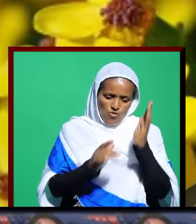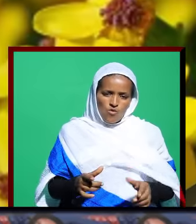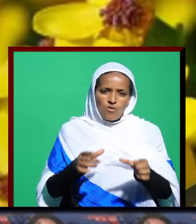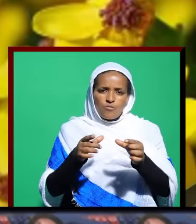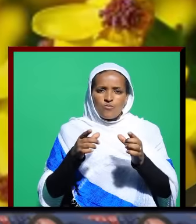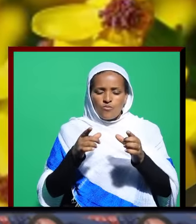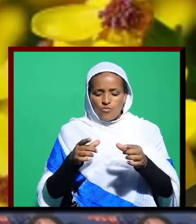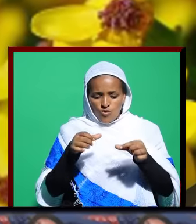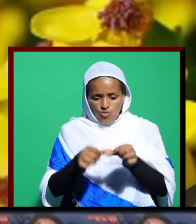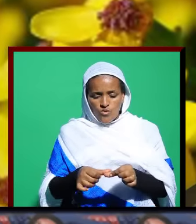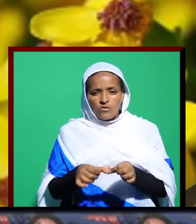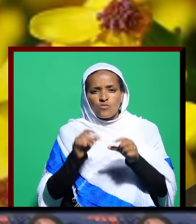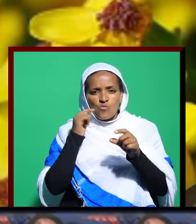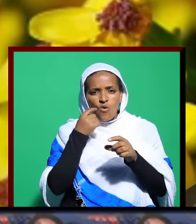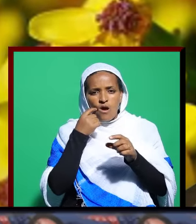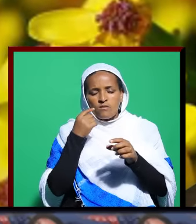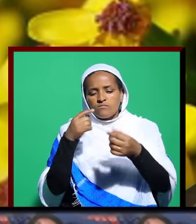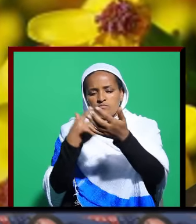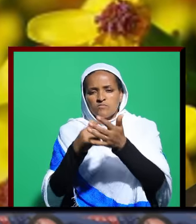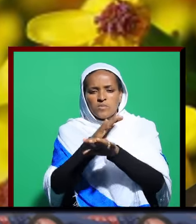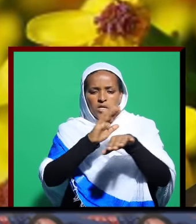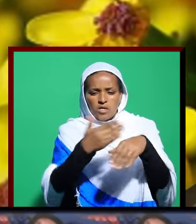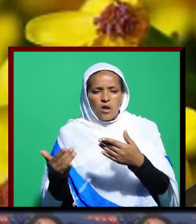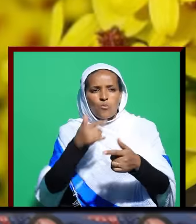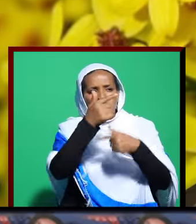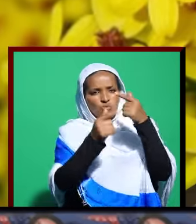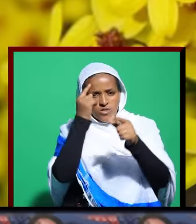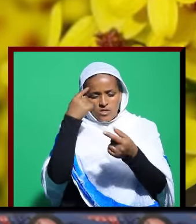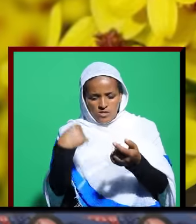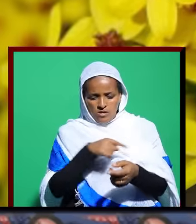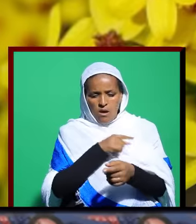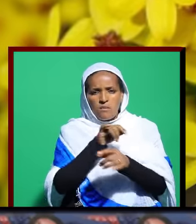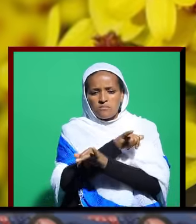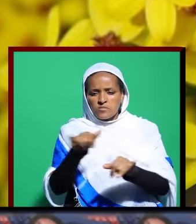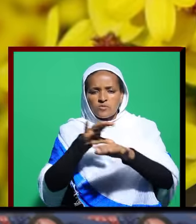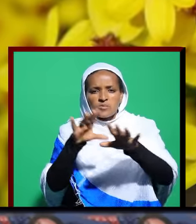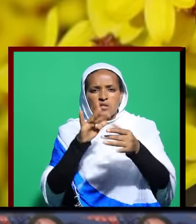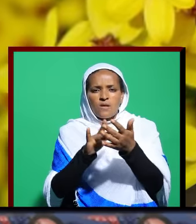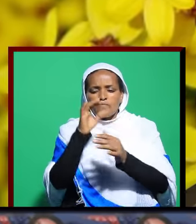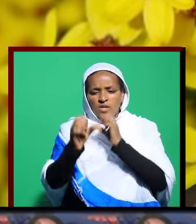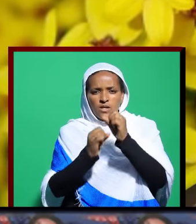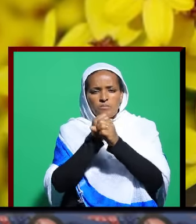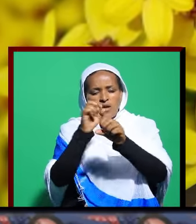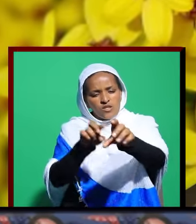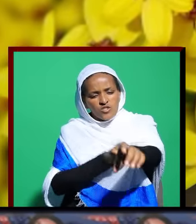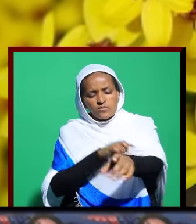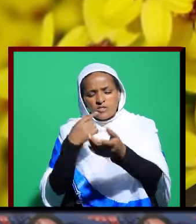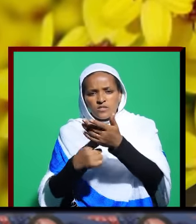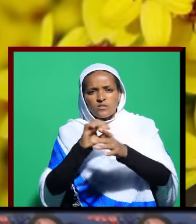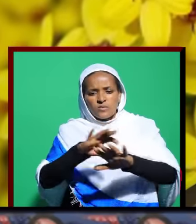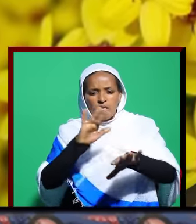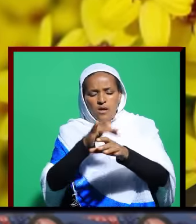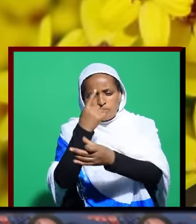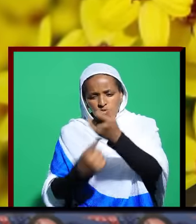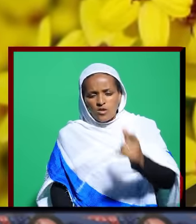አድሮ ቢውል እንኳን አይሰነብትም፣ ቢሰነብትም አይከርምም። እንግዳ ነው፣ መሄዱን ያስባል። እኛም በዚህ ምድር ላይ እንደዚህ ነን። እድሜያችን ስለረዘመ